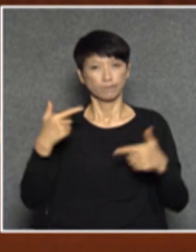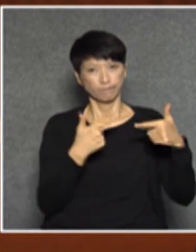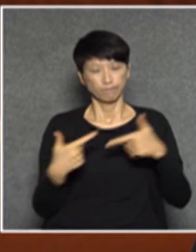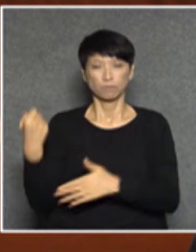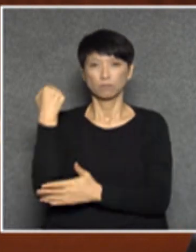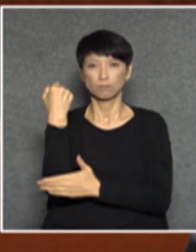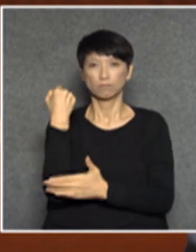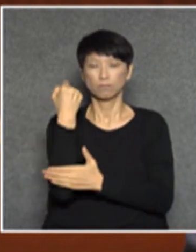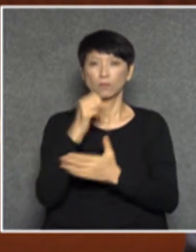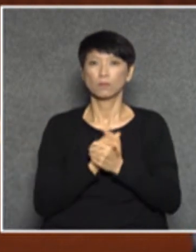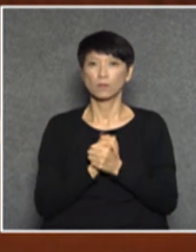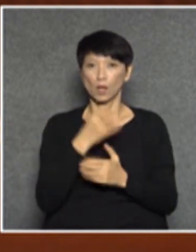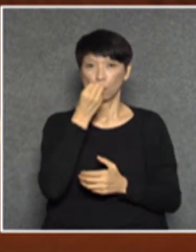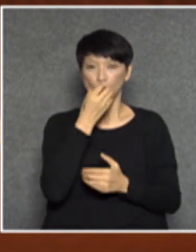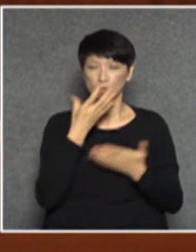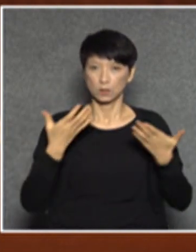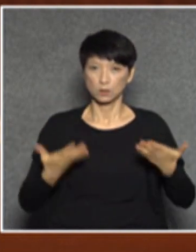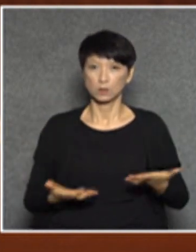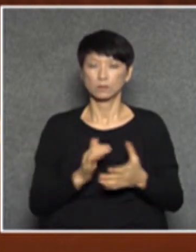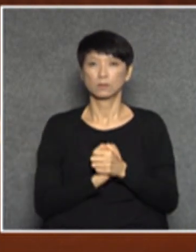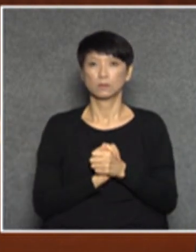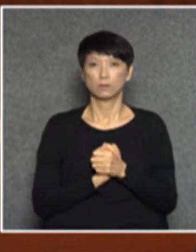為香港至少在一方面，